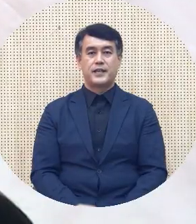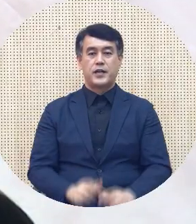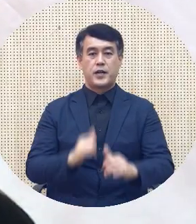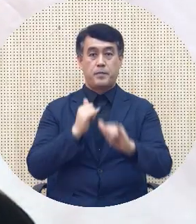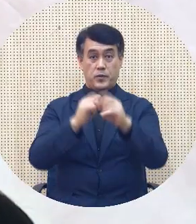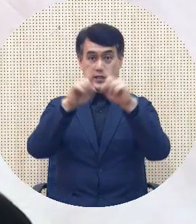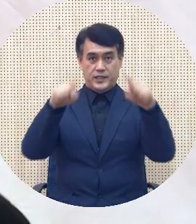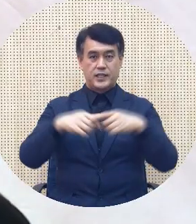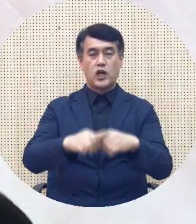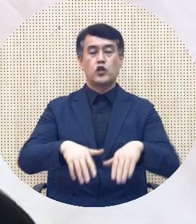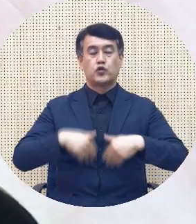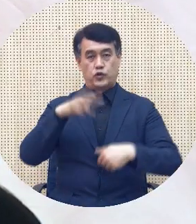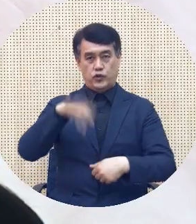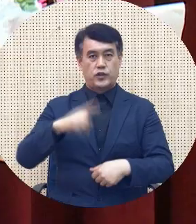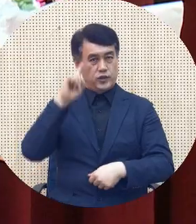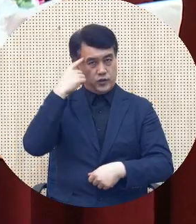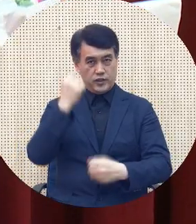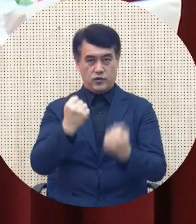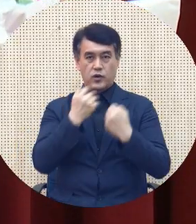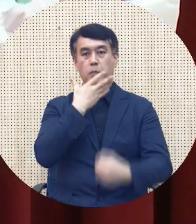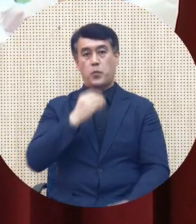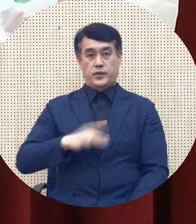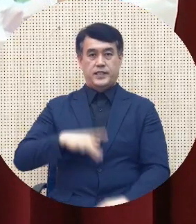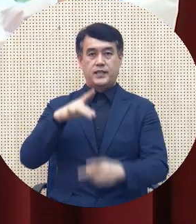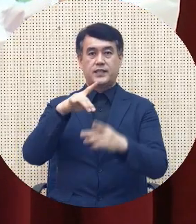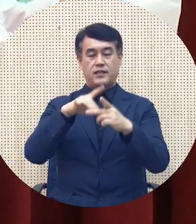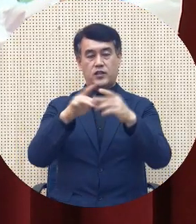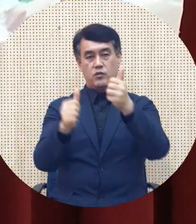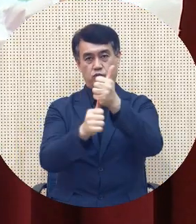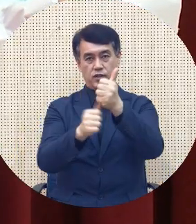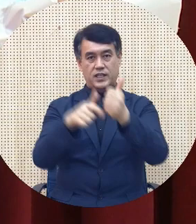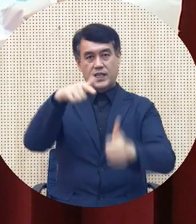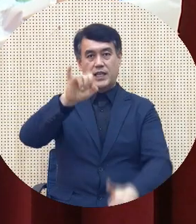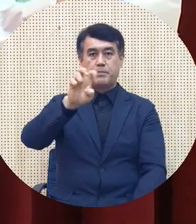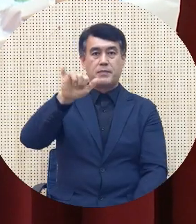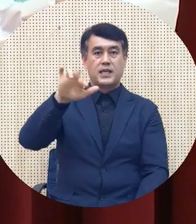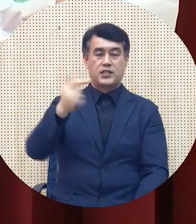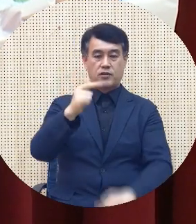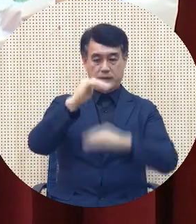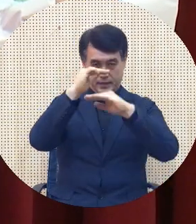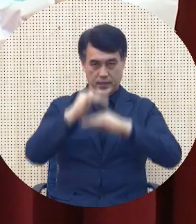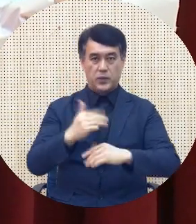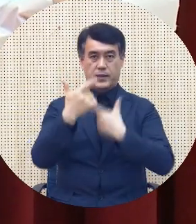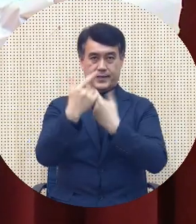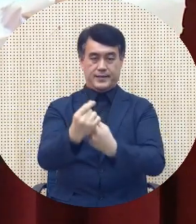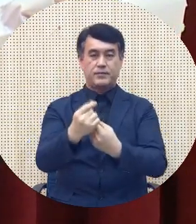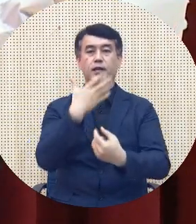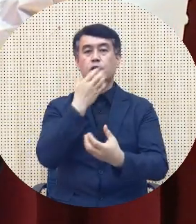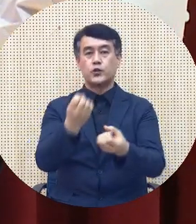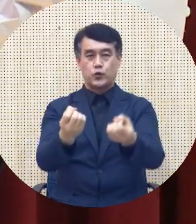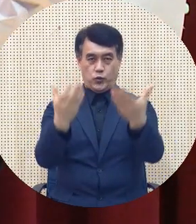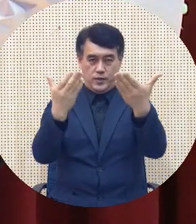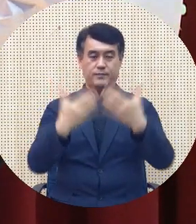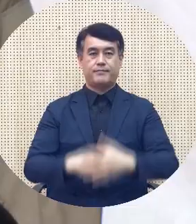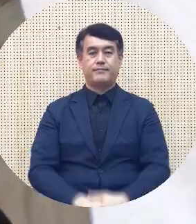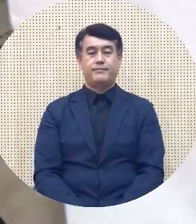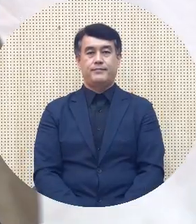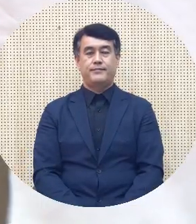표창장 춘천시 정신건강복지센터 부센터장 김미정. 이하 내용은 같습니다. 축하드립니다.